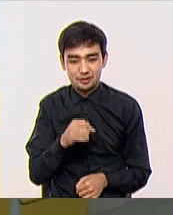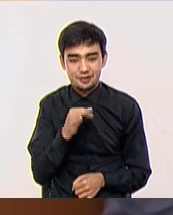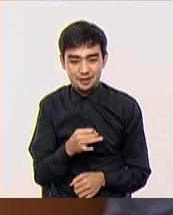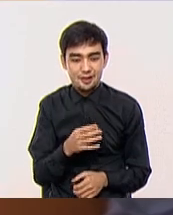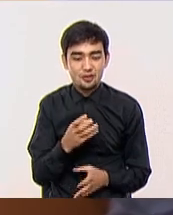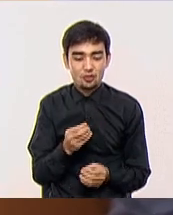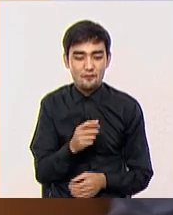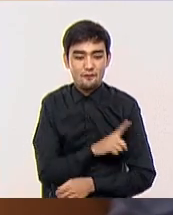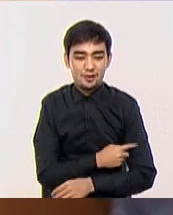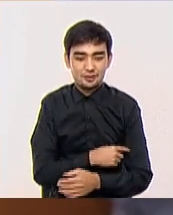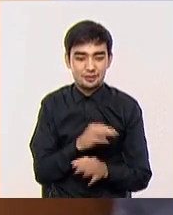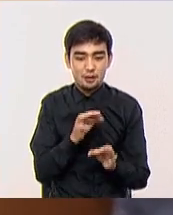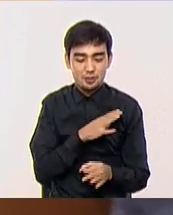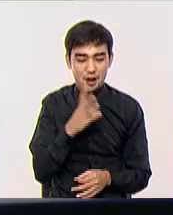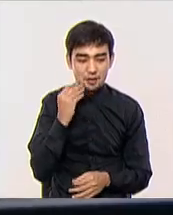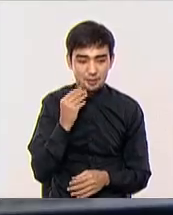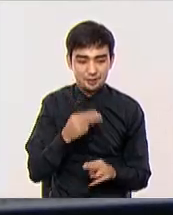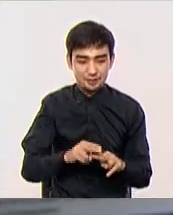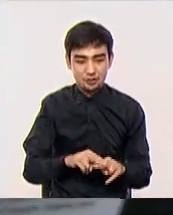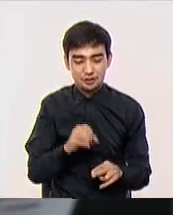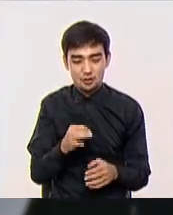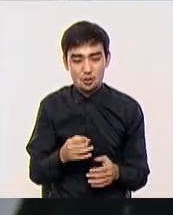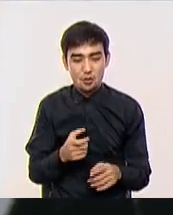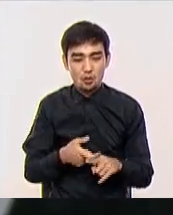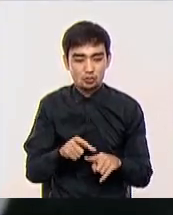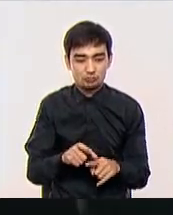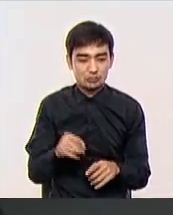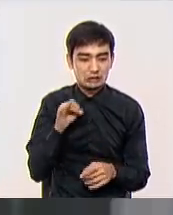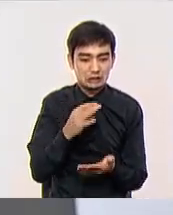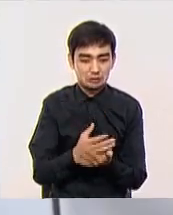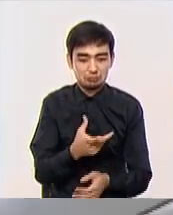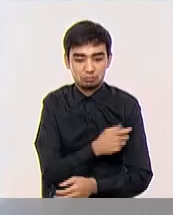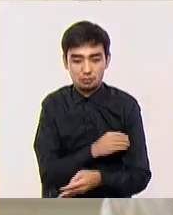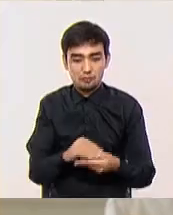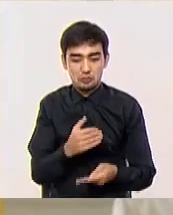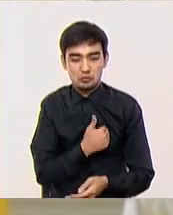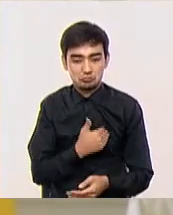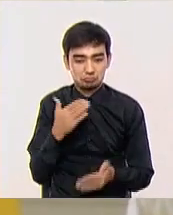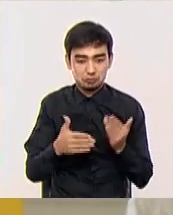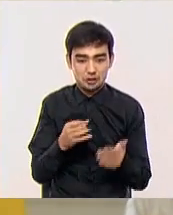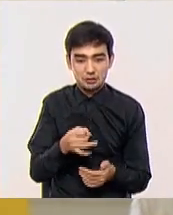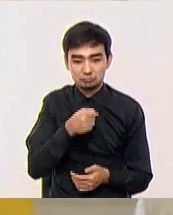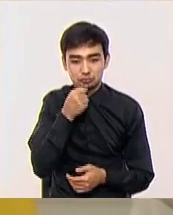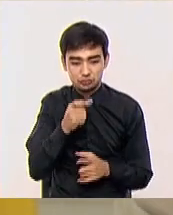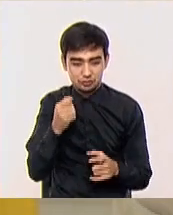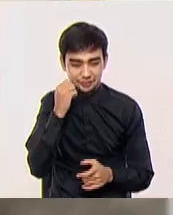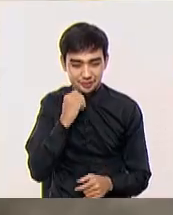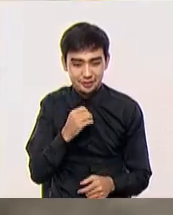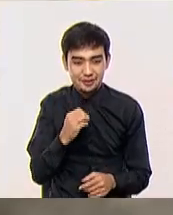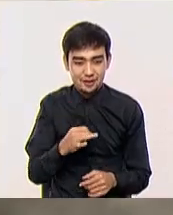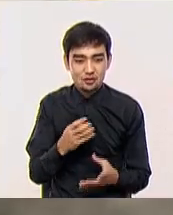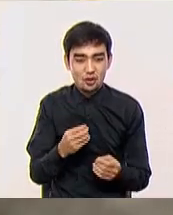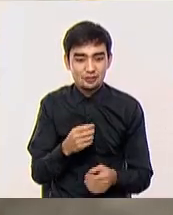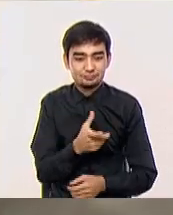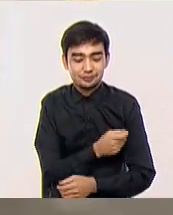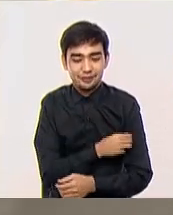И врачи отмечают, что алматинцы очень активно интересуются ревакцинацией. В основном это пожилые люди. При этом